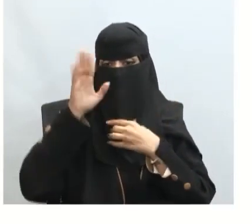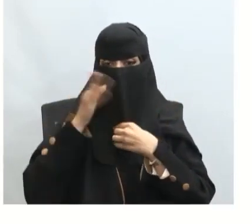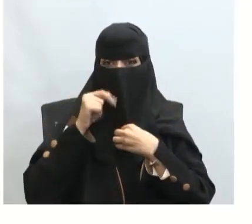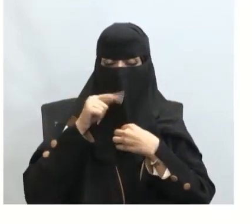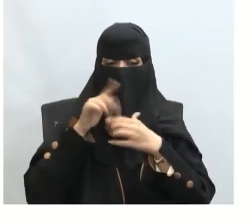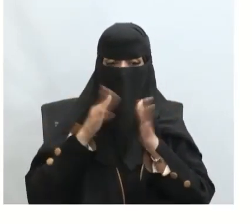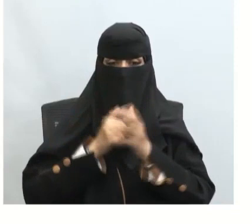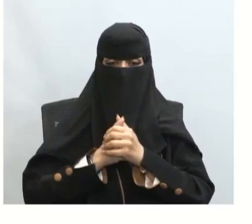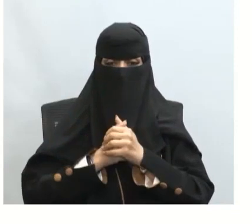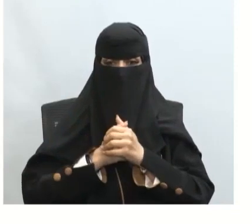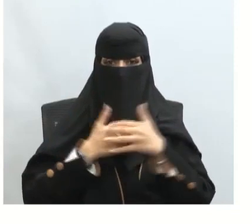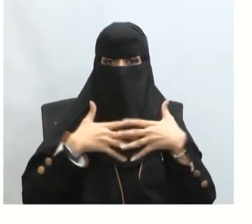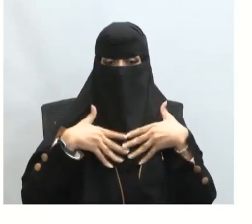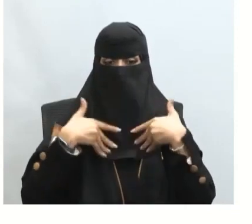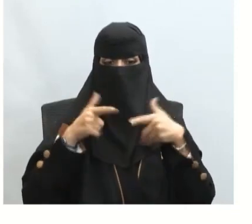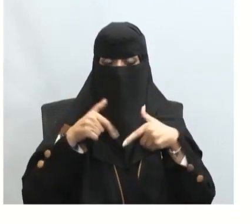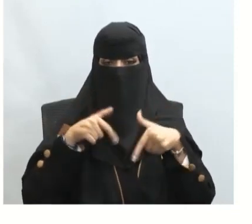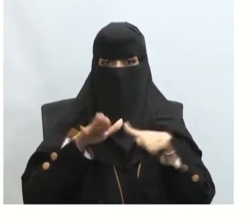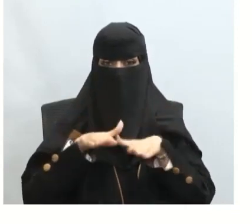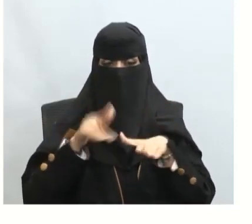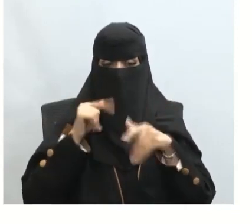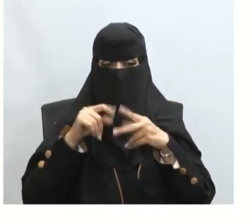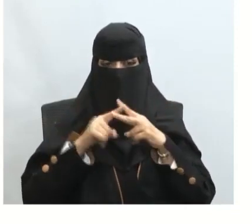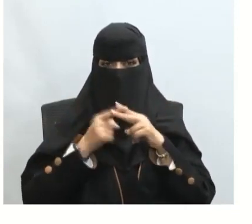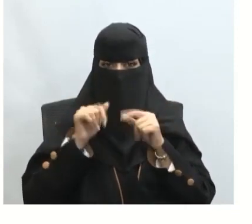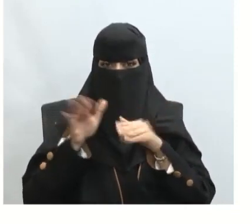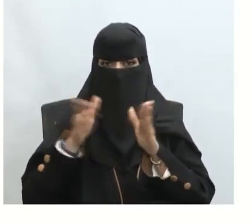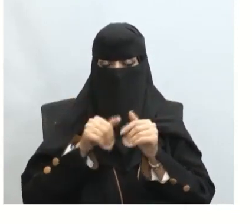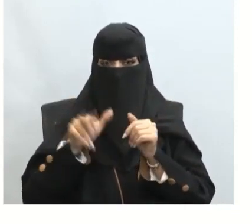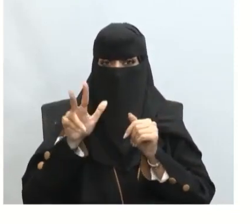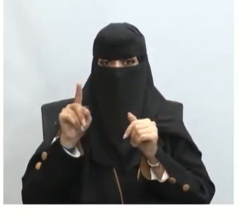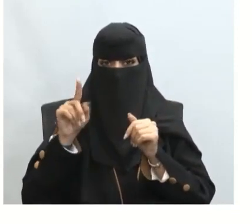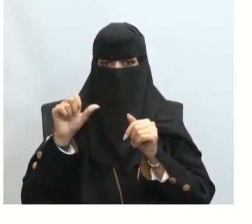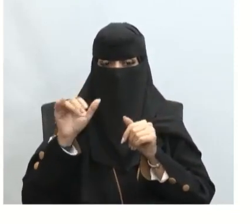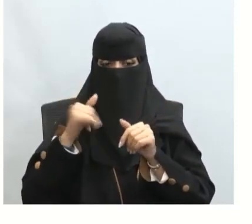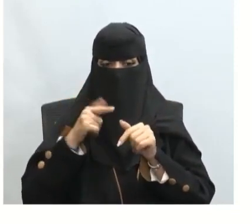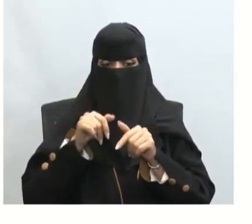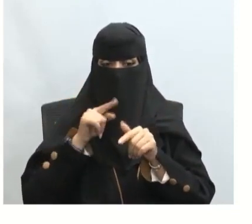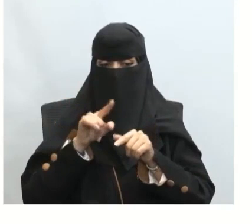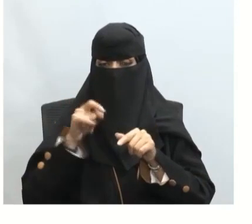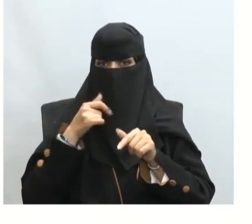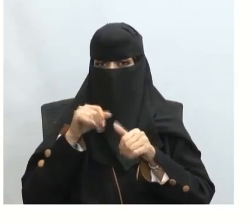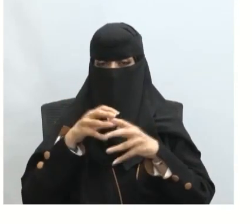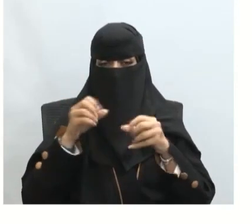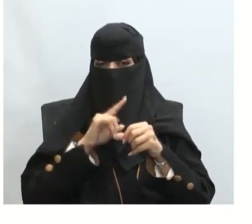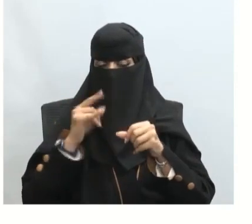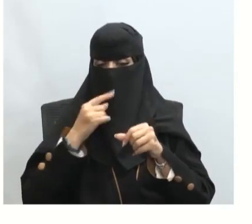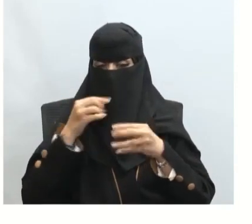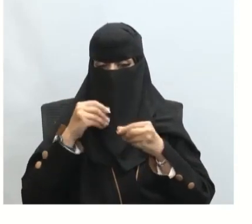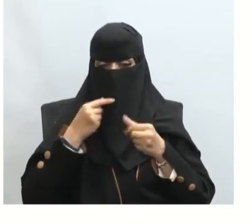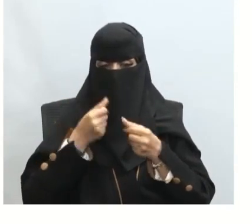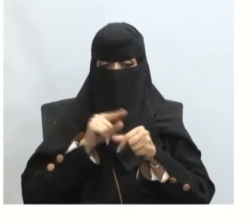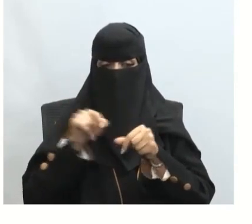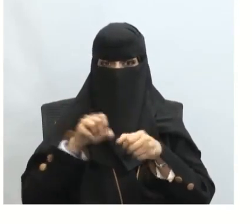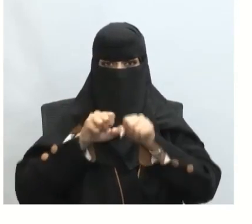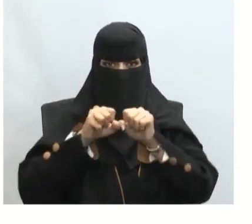لاحظ معي اللعبه لعبه الاطفال مصنوعه من البولي ايثيلين وهو ماده غير سامه وايضا هنا ميز لها انها